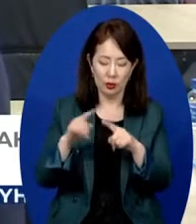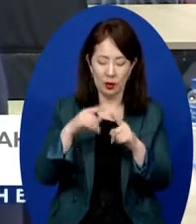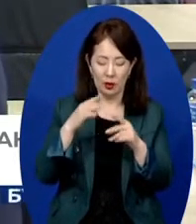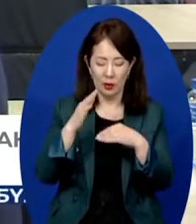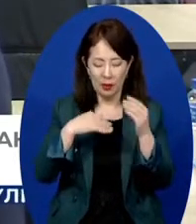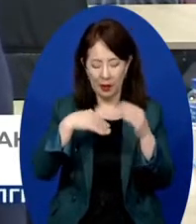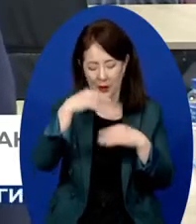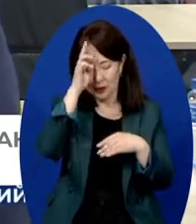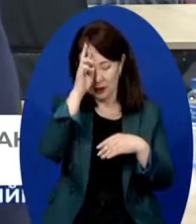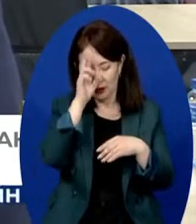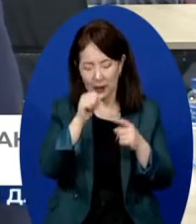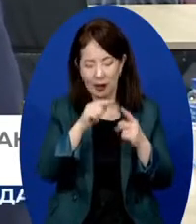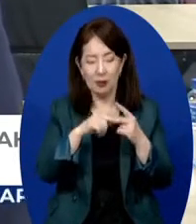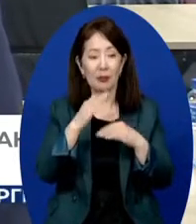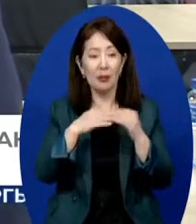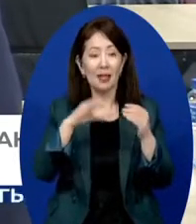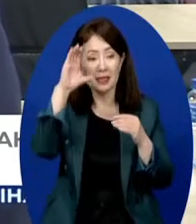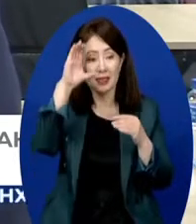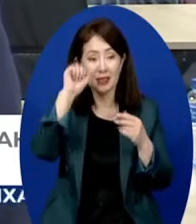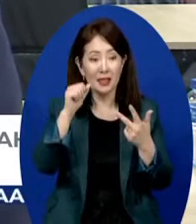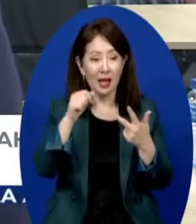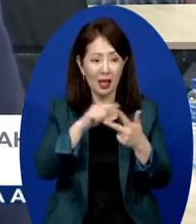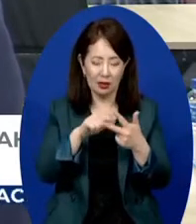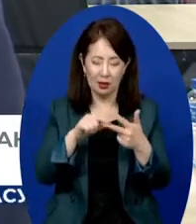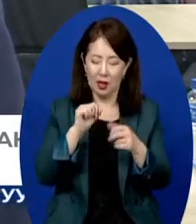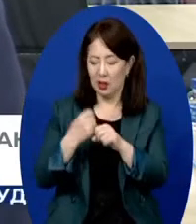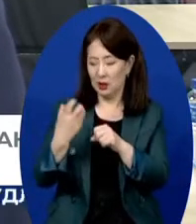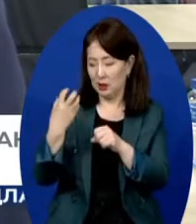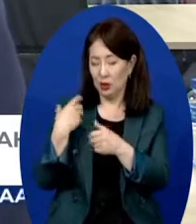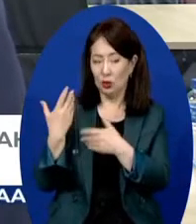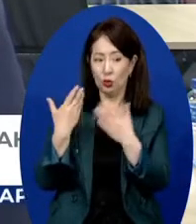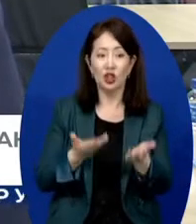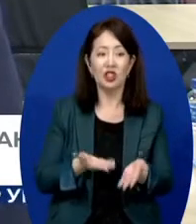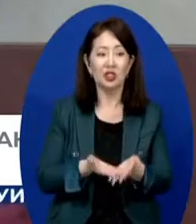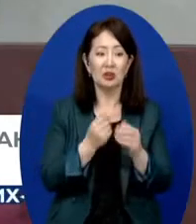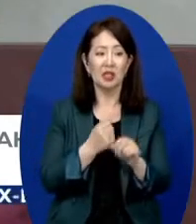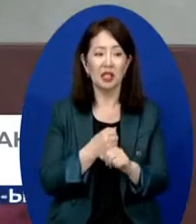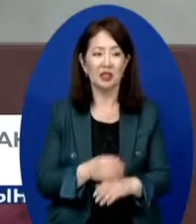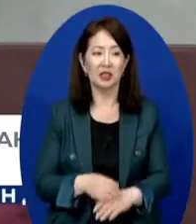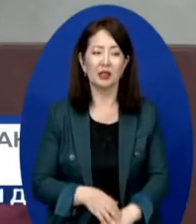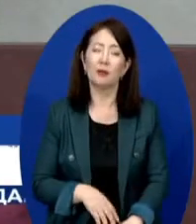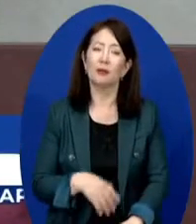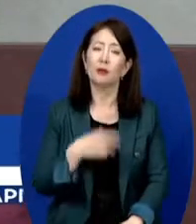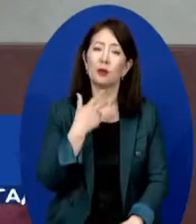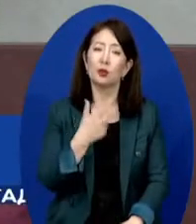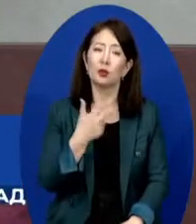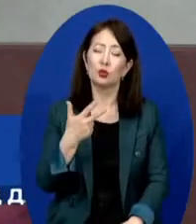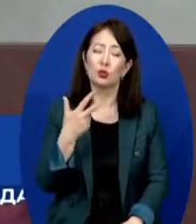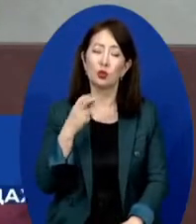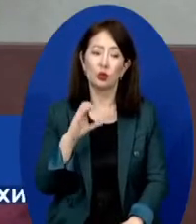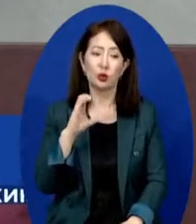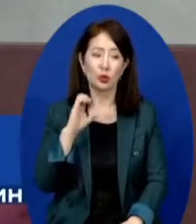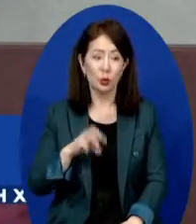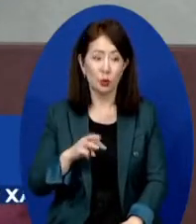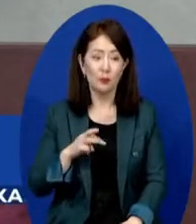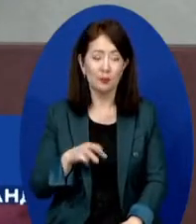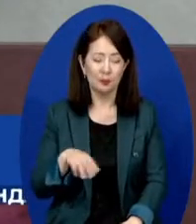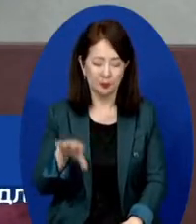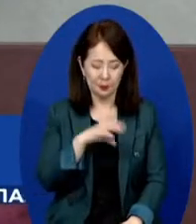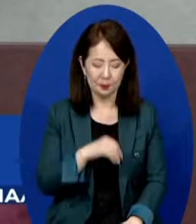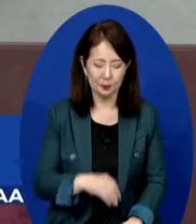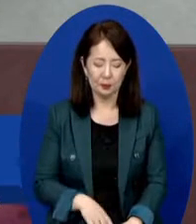за барилгын яам барилгын сайд бол алдаалуур гаргаж одоо маш их дэмжиж ажиллаж байгаа. 330 суманд